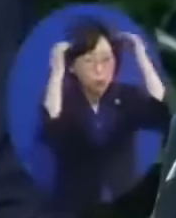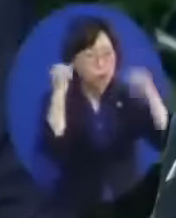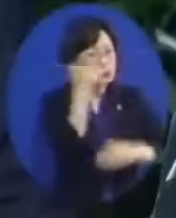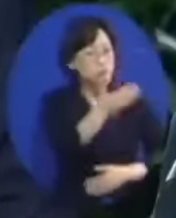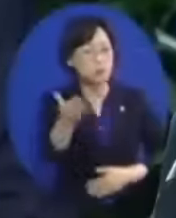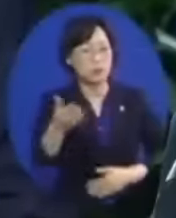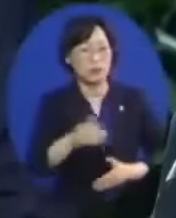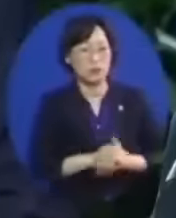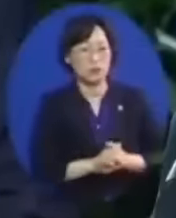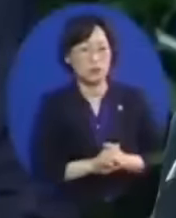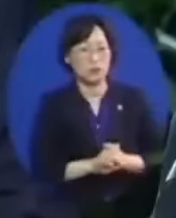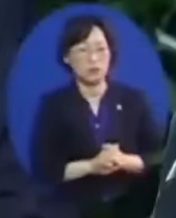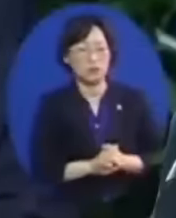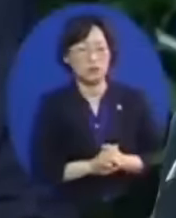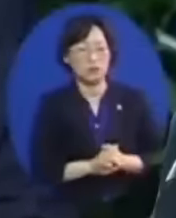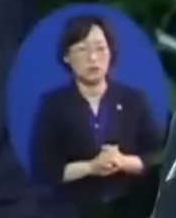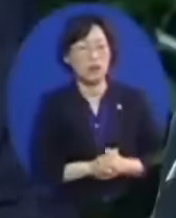고통스럽습니까?